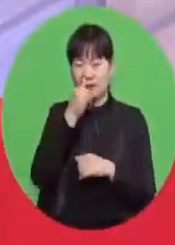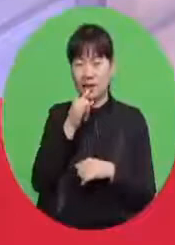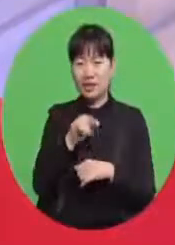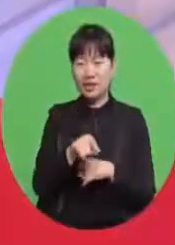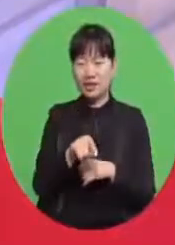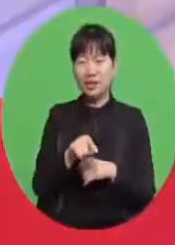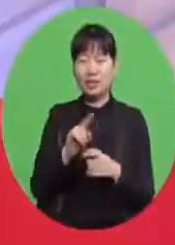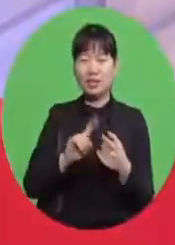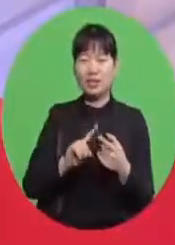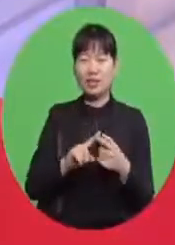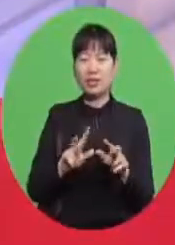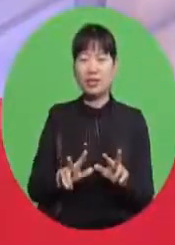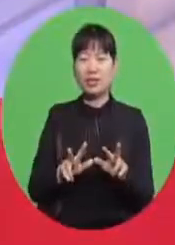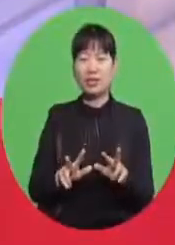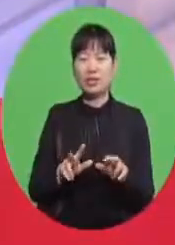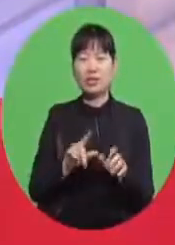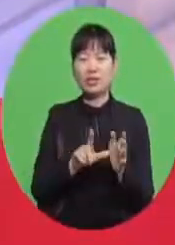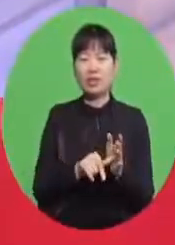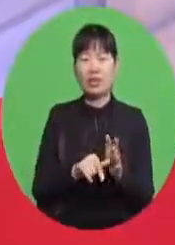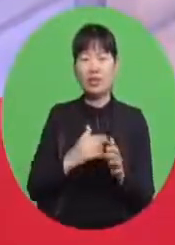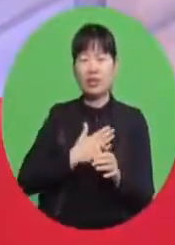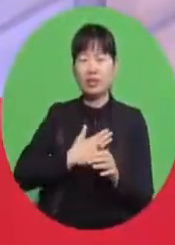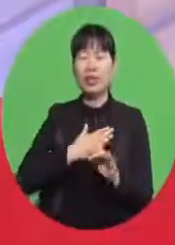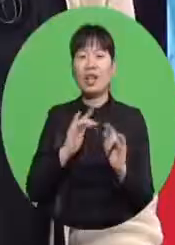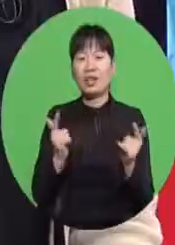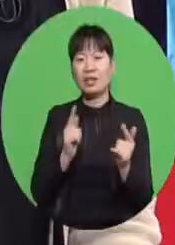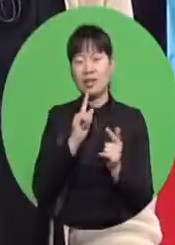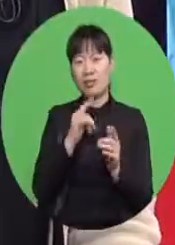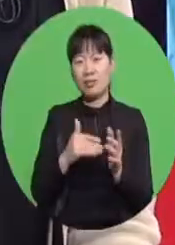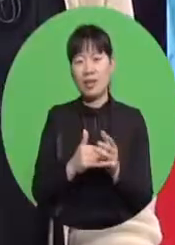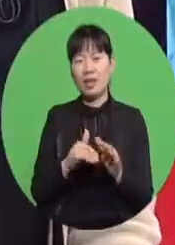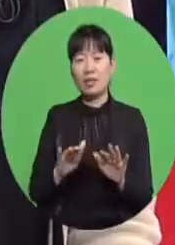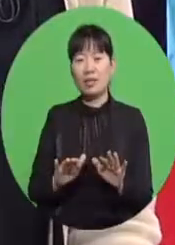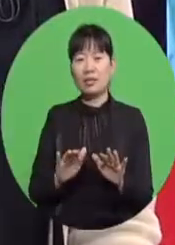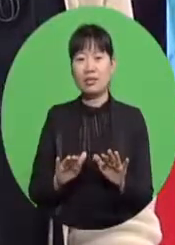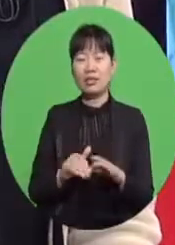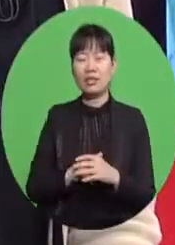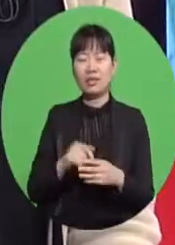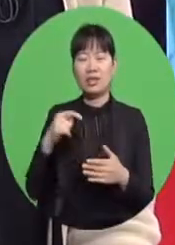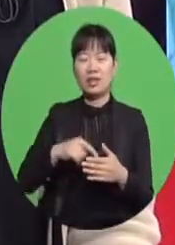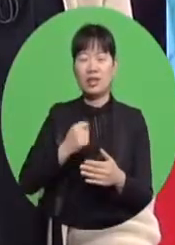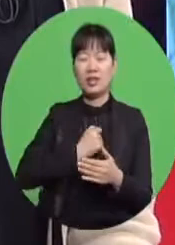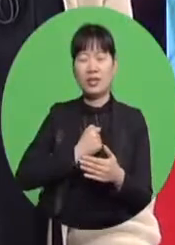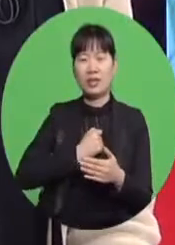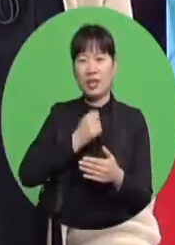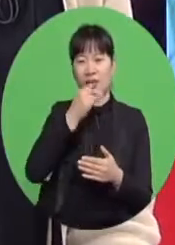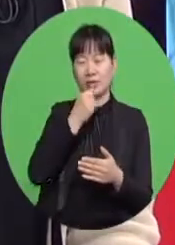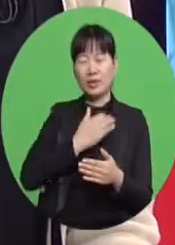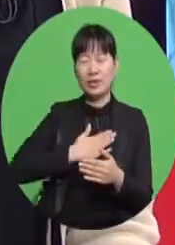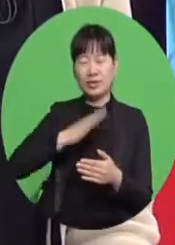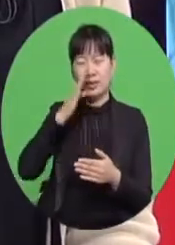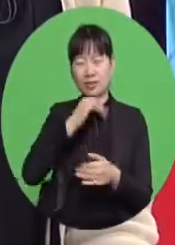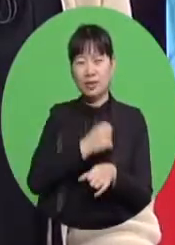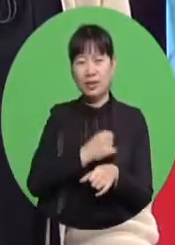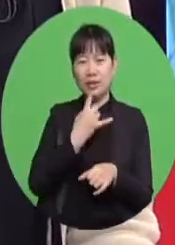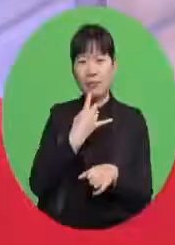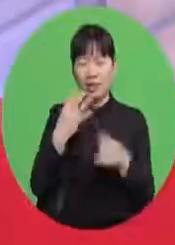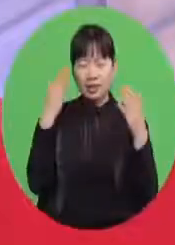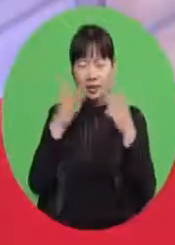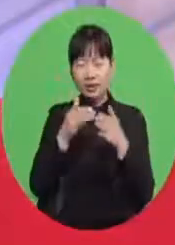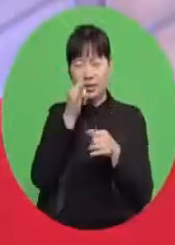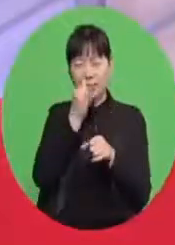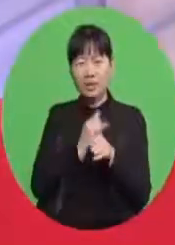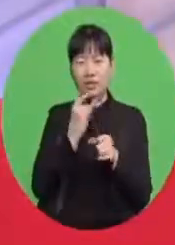거를 그거는 지금 그 순간의 감정이 아니라는 거예요. 네. 지금 이 안에 답답하고 불쾌한 거에만 몰두하다